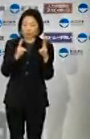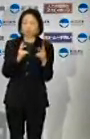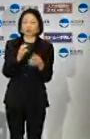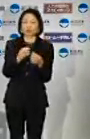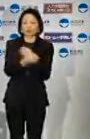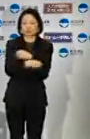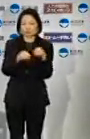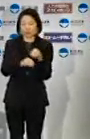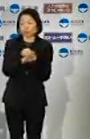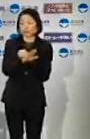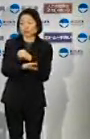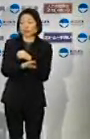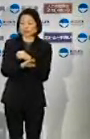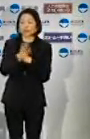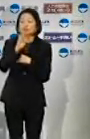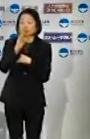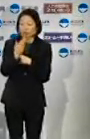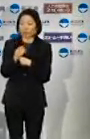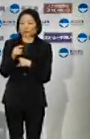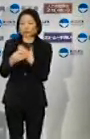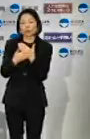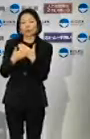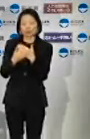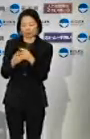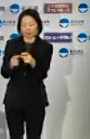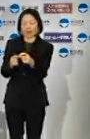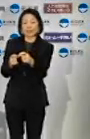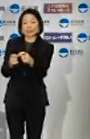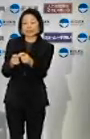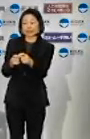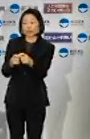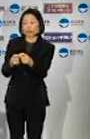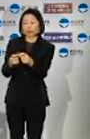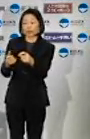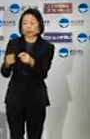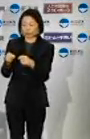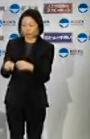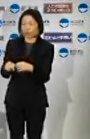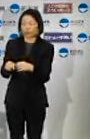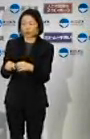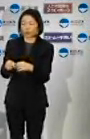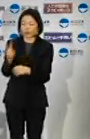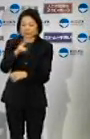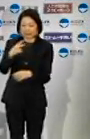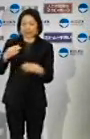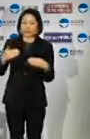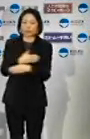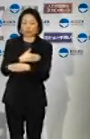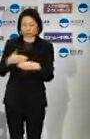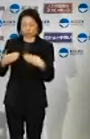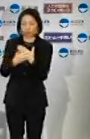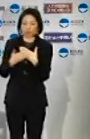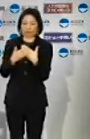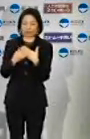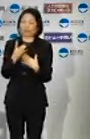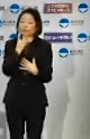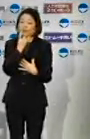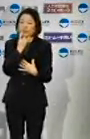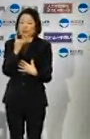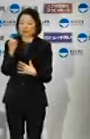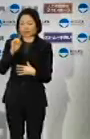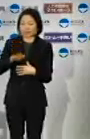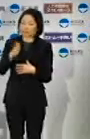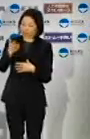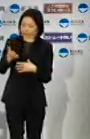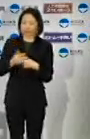、その部分で佐渡の、まあ、観光とか、まあ、維持交通という部分で期待することという